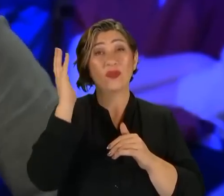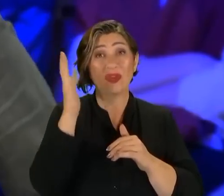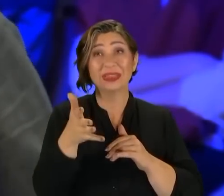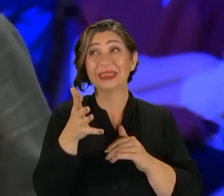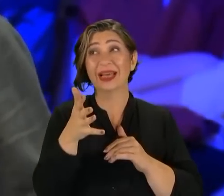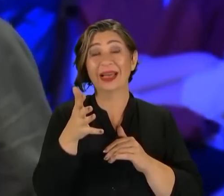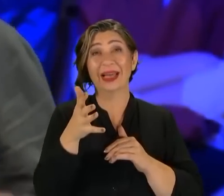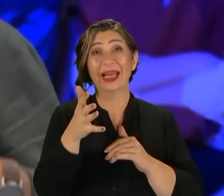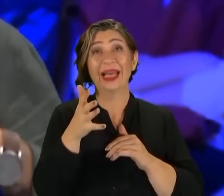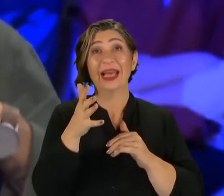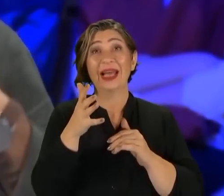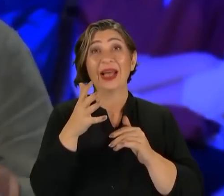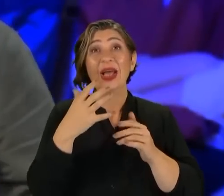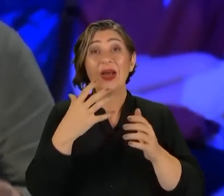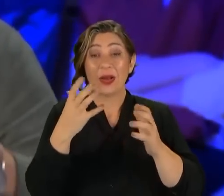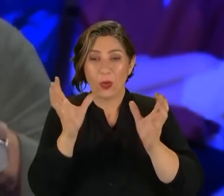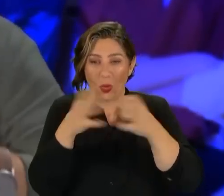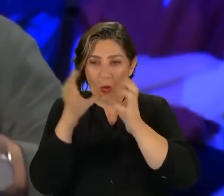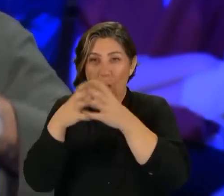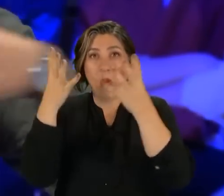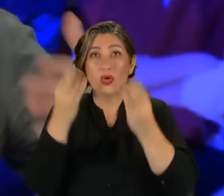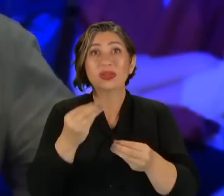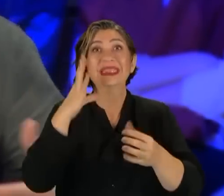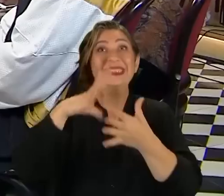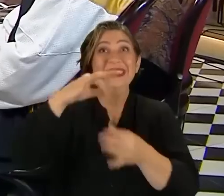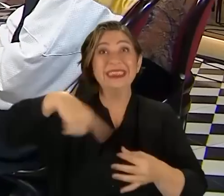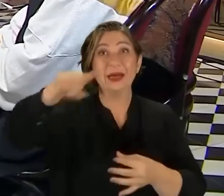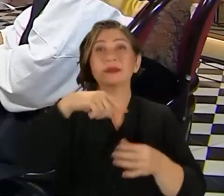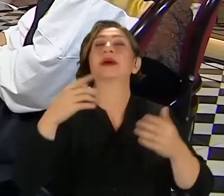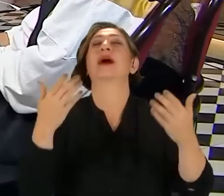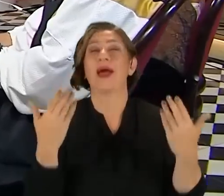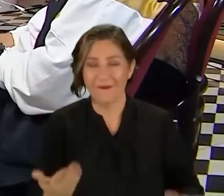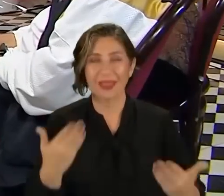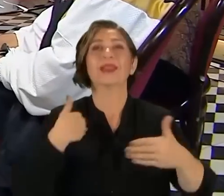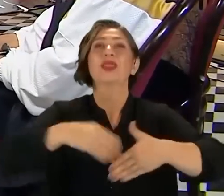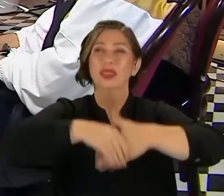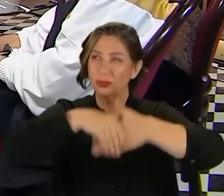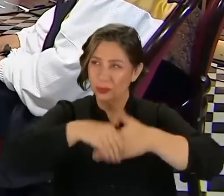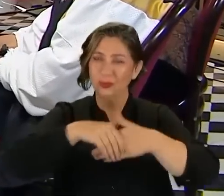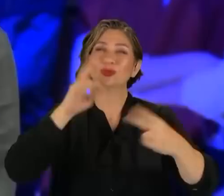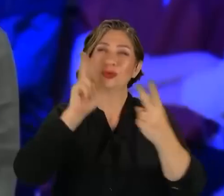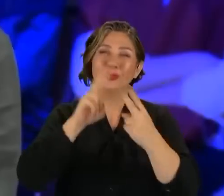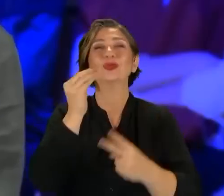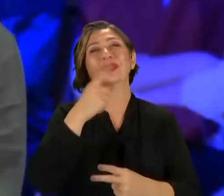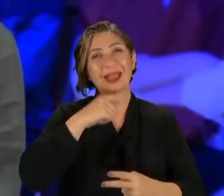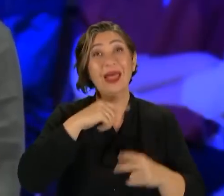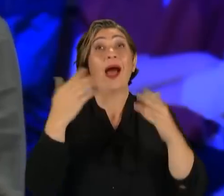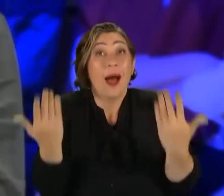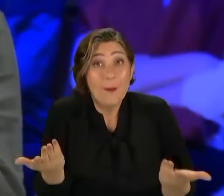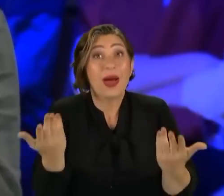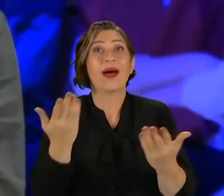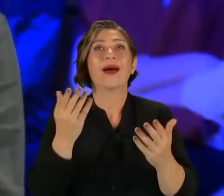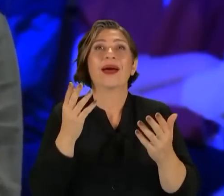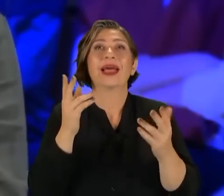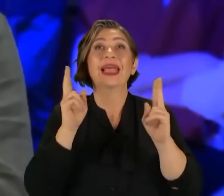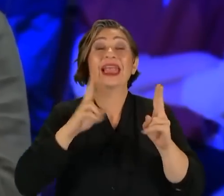derecede fan kulüp olduğunu iddia eden insanlarla tabii ki görüşüyoruz. Seviyoruz da çok tatlılar ama